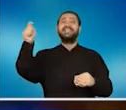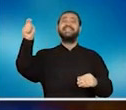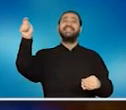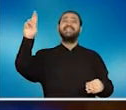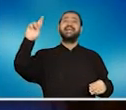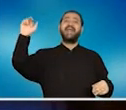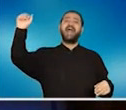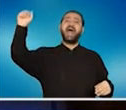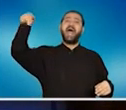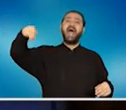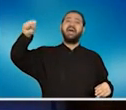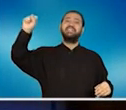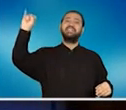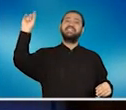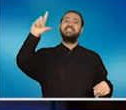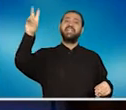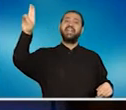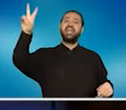Transilvania, fiind